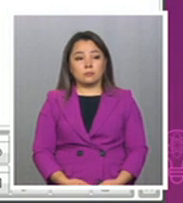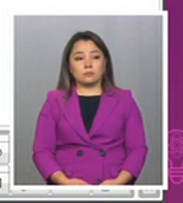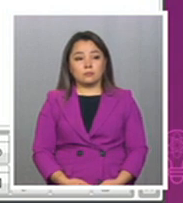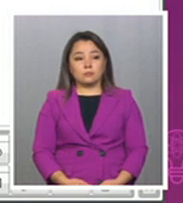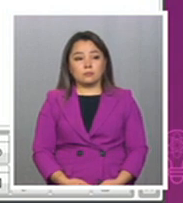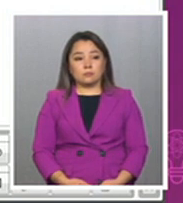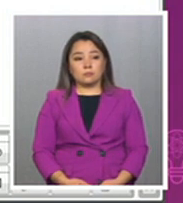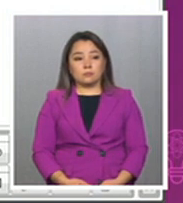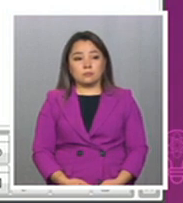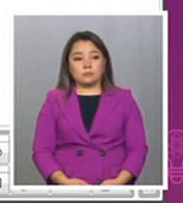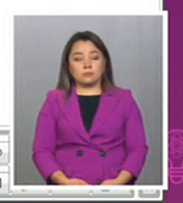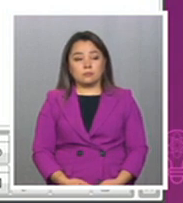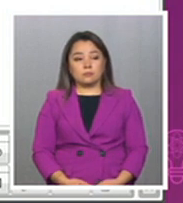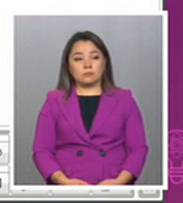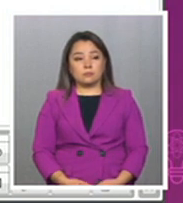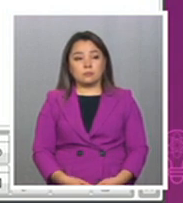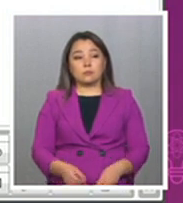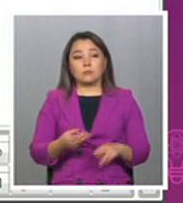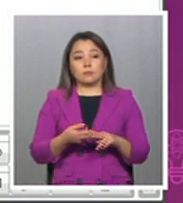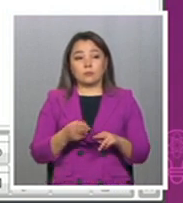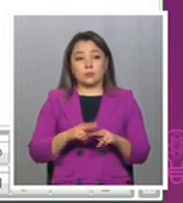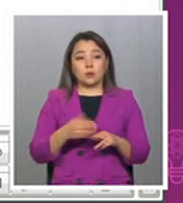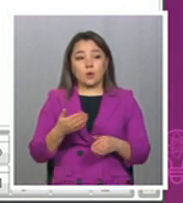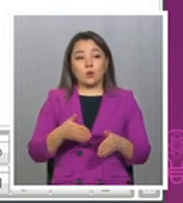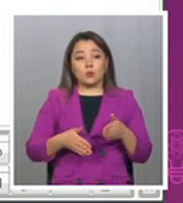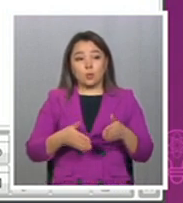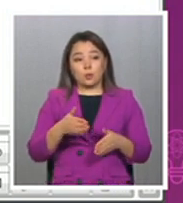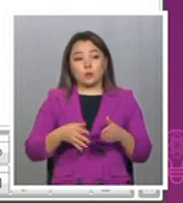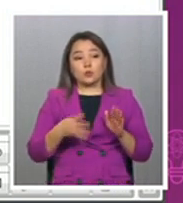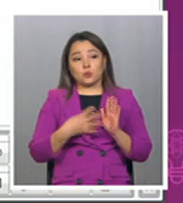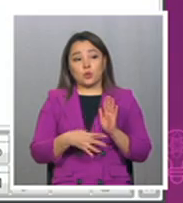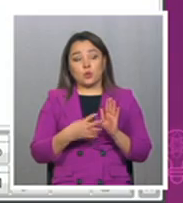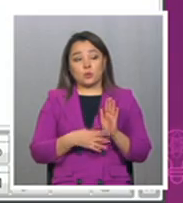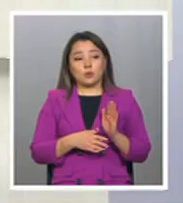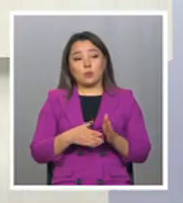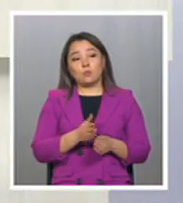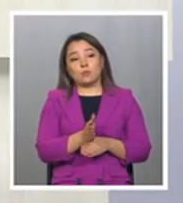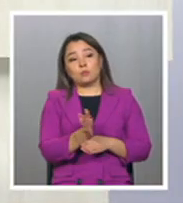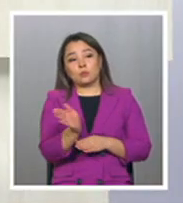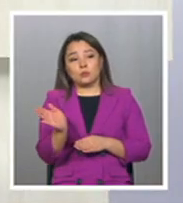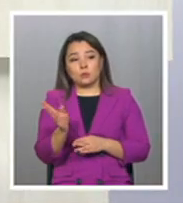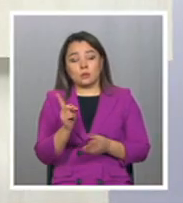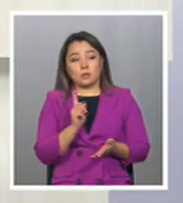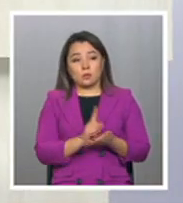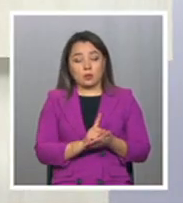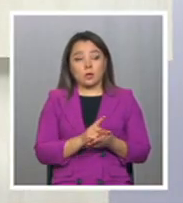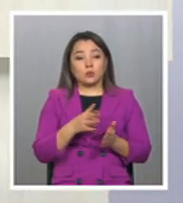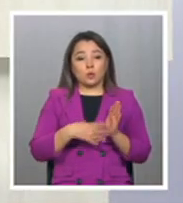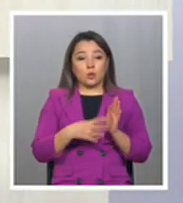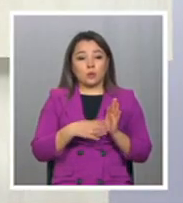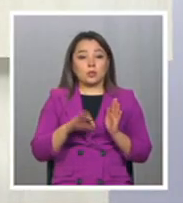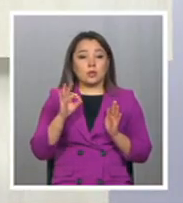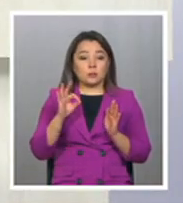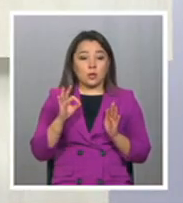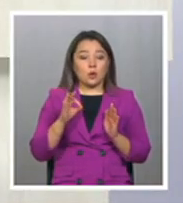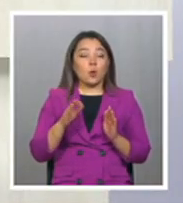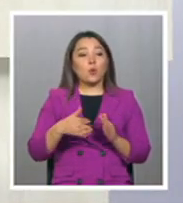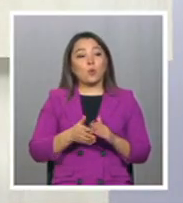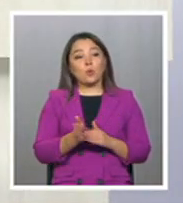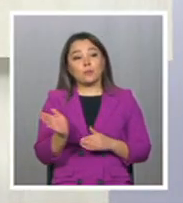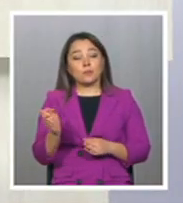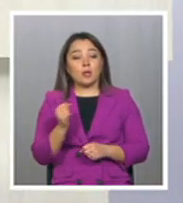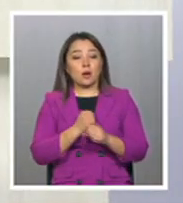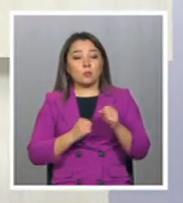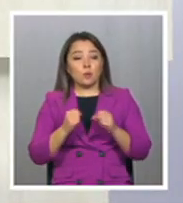керек. Бұл жағдайда робот 90 градусқа оңға бұрылу керек. Яғни, оң жақтағы мотор